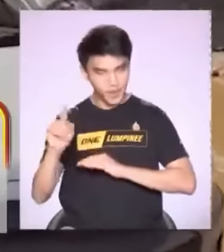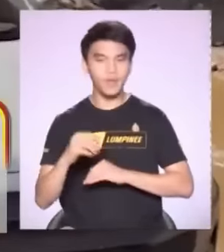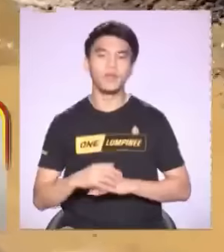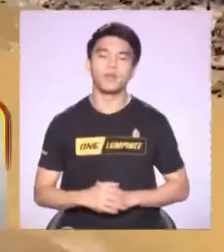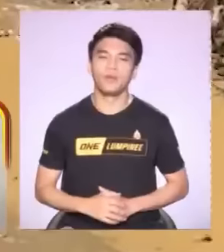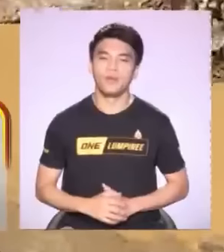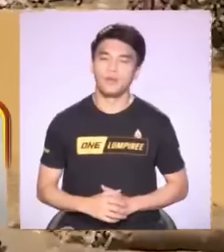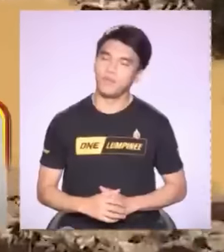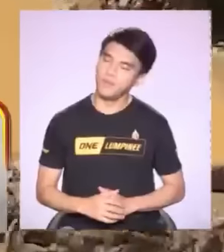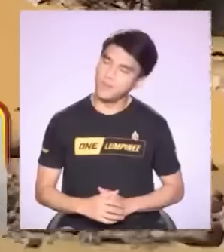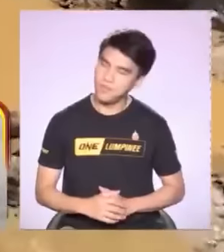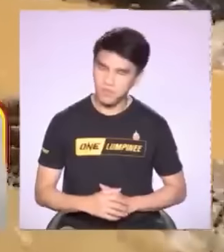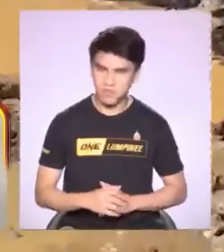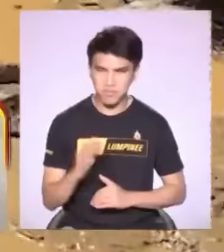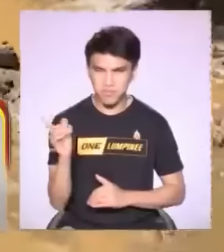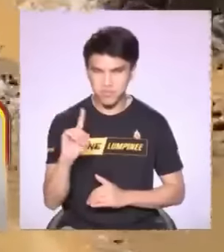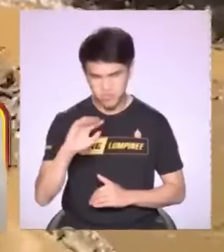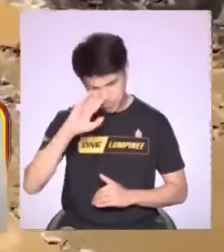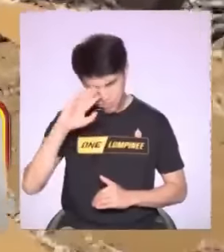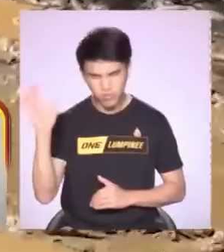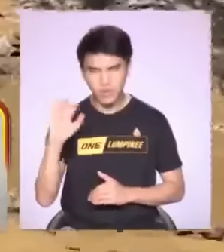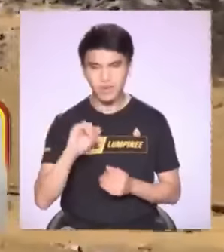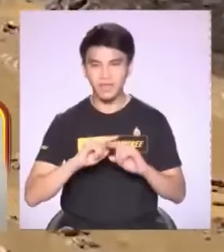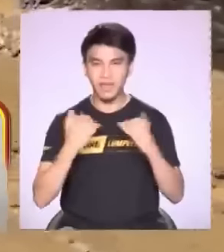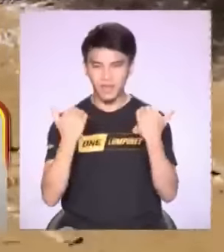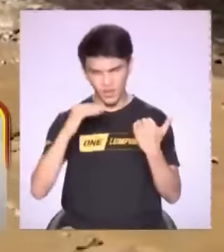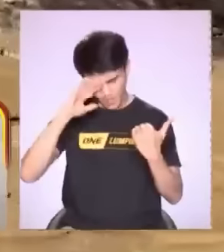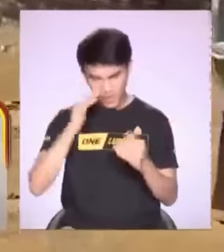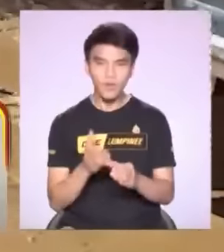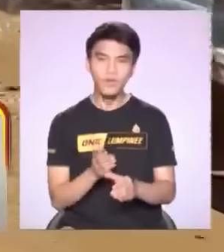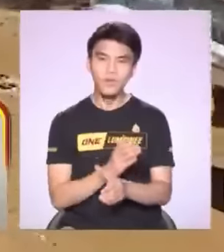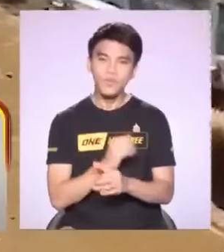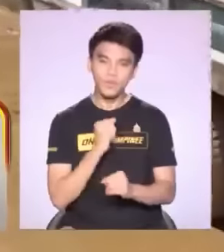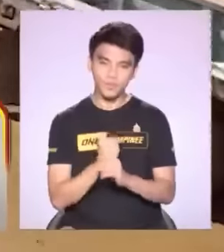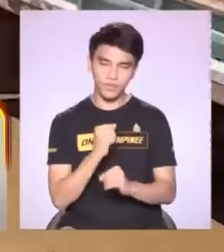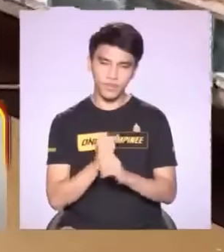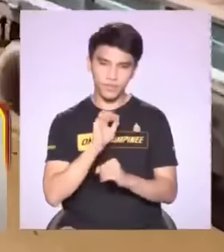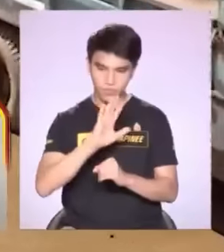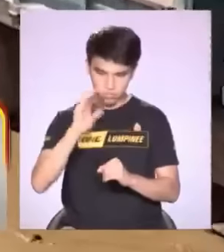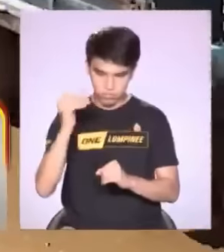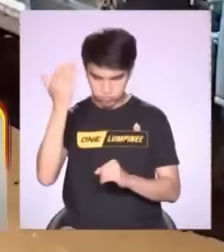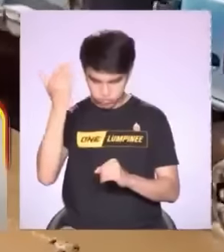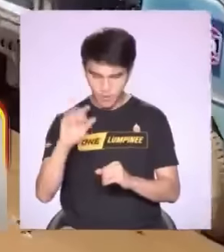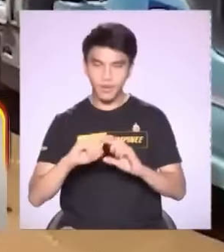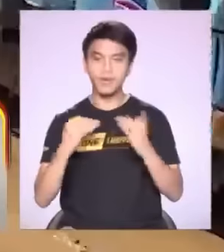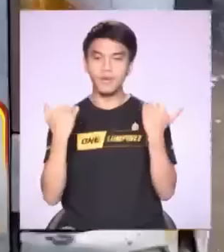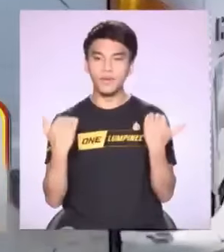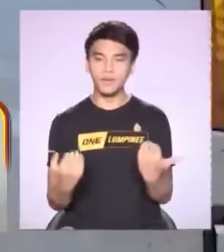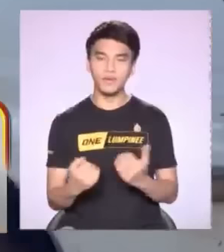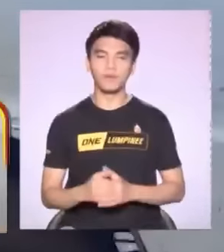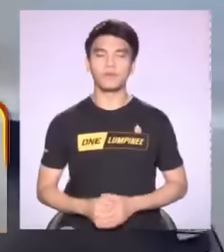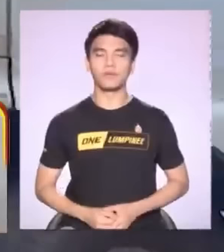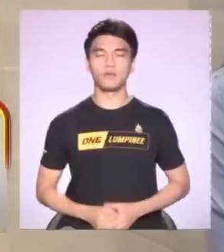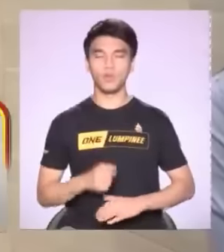คุณอนุทินบอกว่าท่านไม่ได้ท่านไม่ได้ป่วยแต่ท่านเคยป่ท่านก็ทำหน้าที่ของท่านอยู่เพียงแต่ว่าเวลา